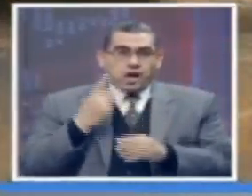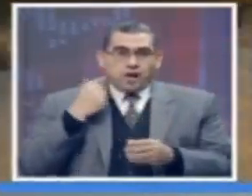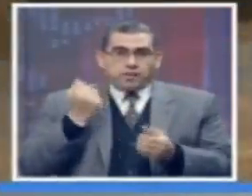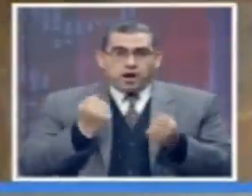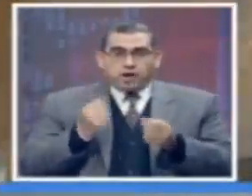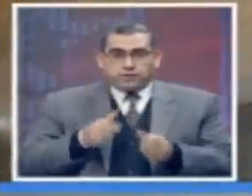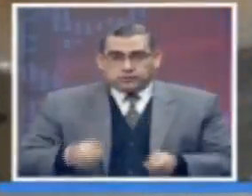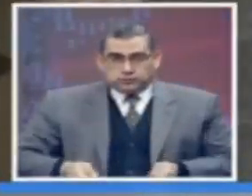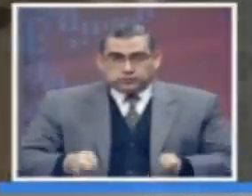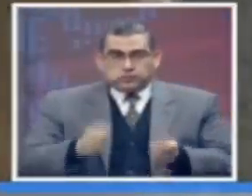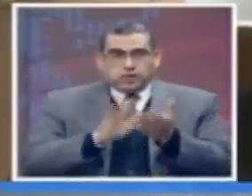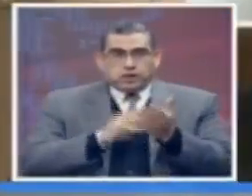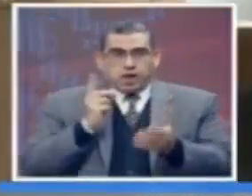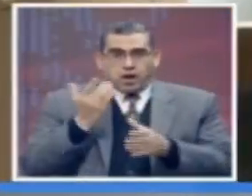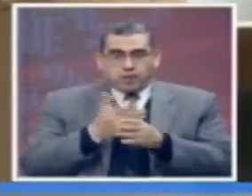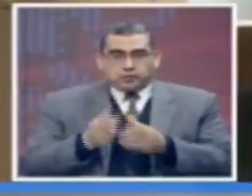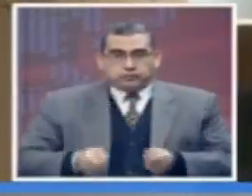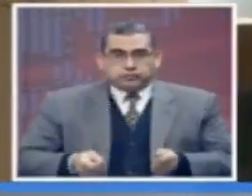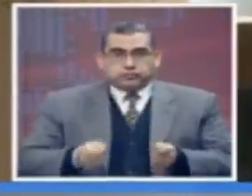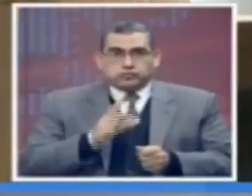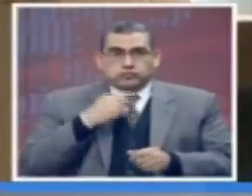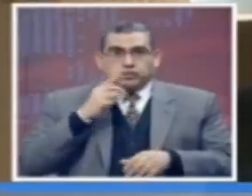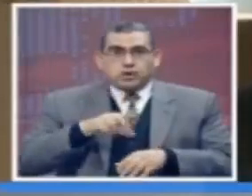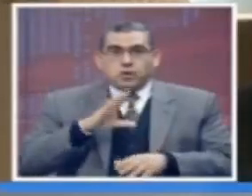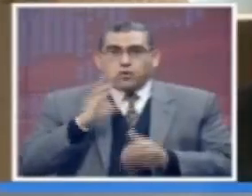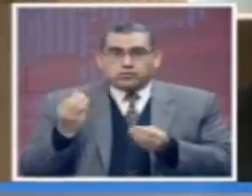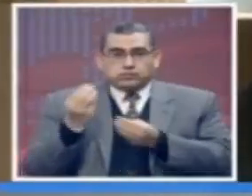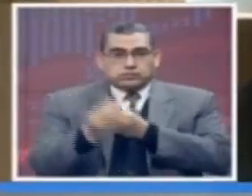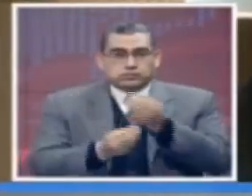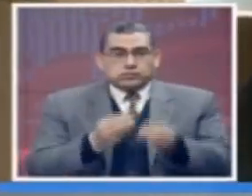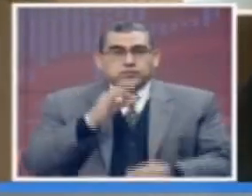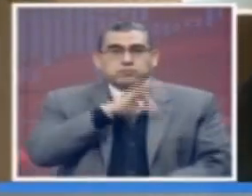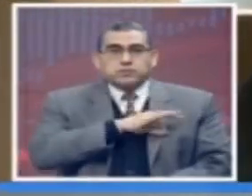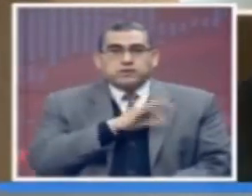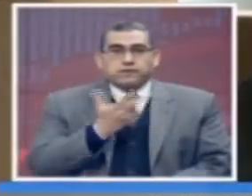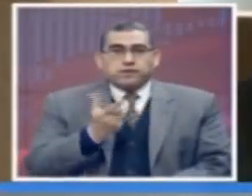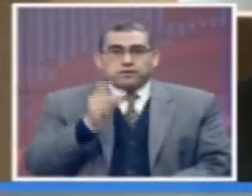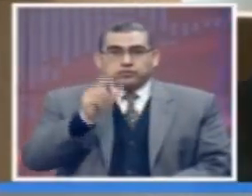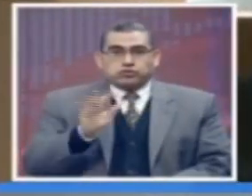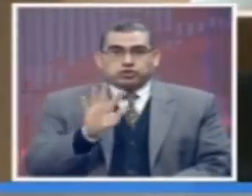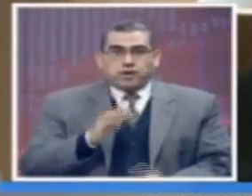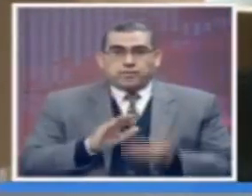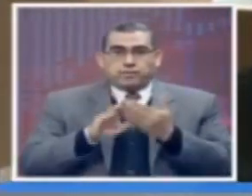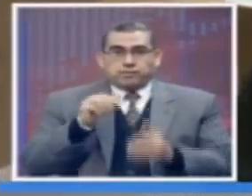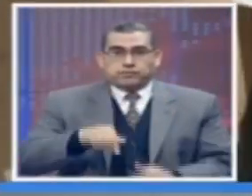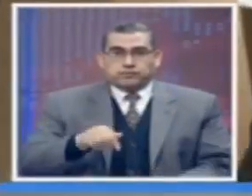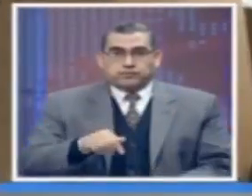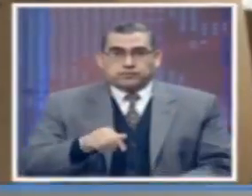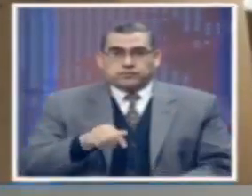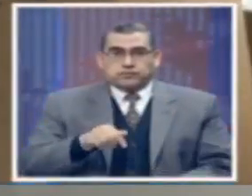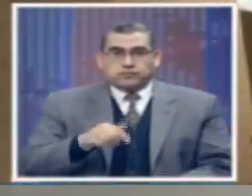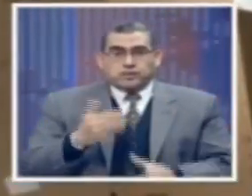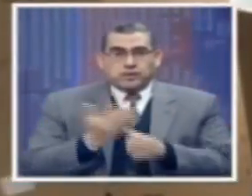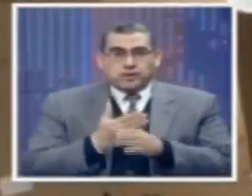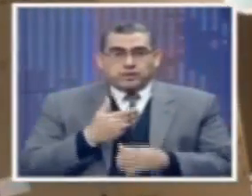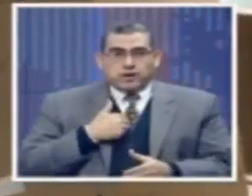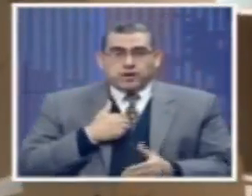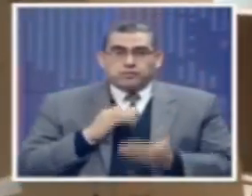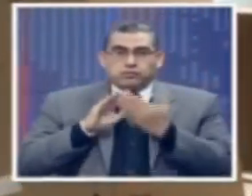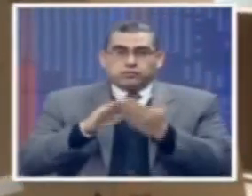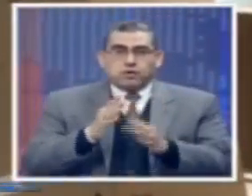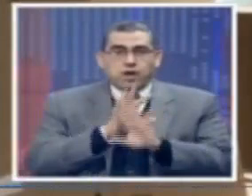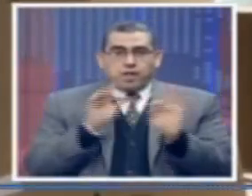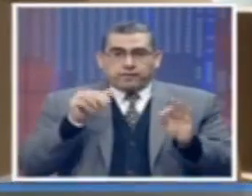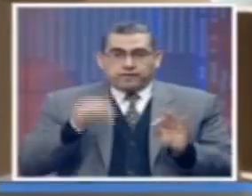طوارئ طبية متخصصة. الأجهزة دي كلها بتصب في مصلحة وخدمة السادة المواطنين، ان احنا نقدر نوفر